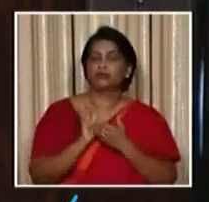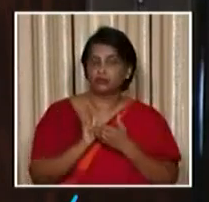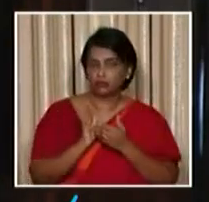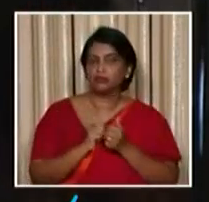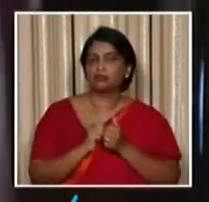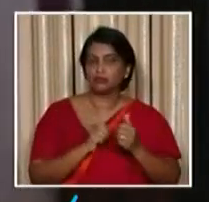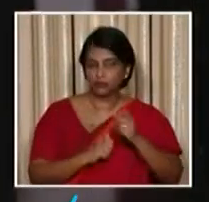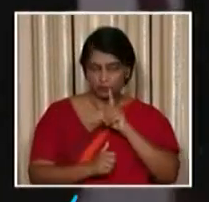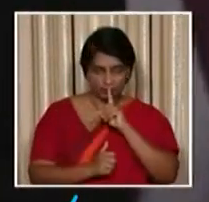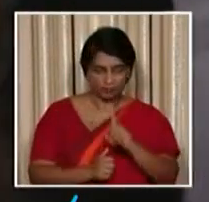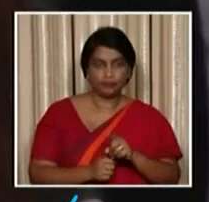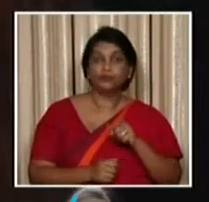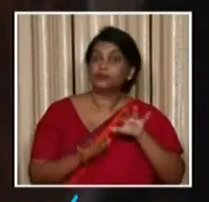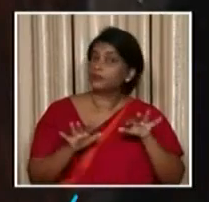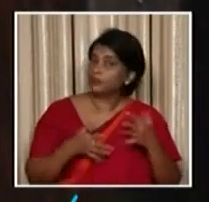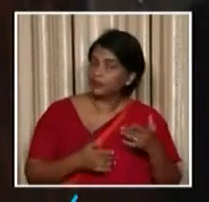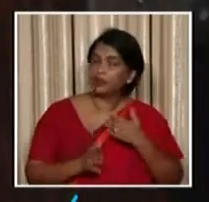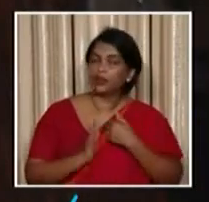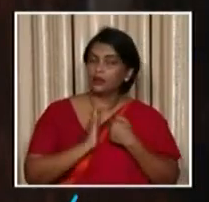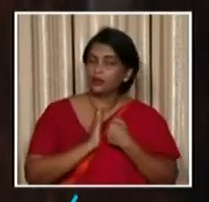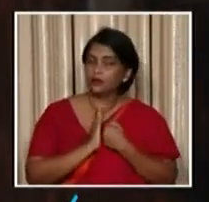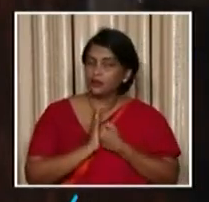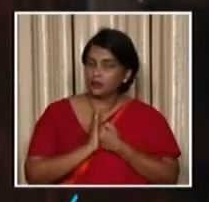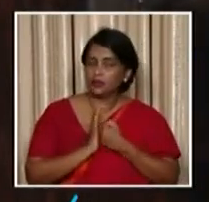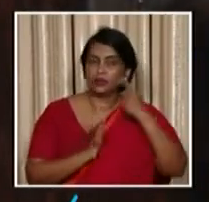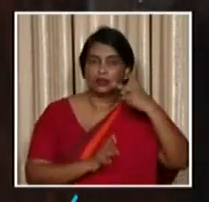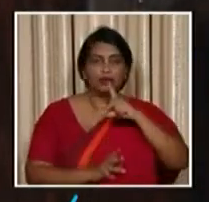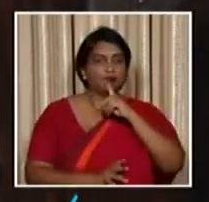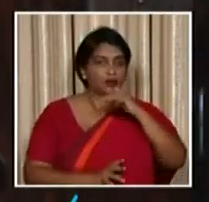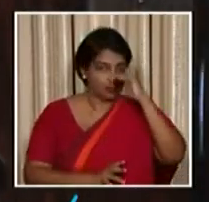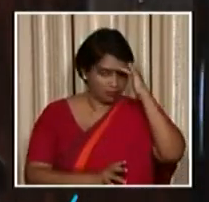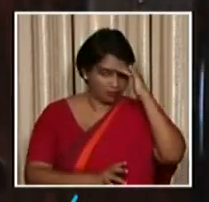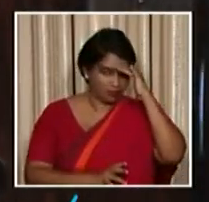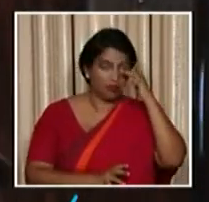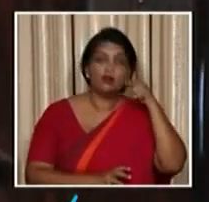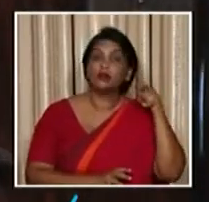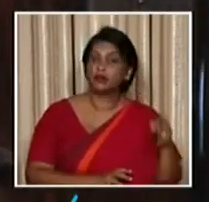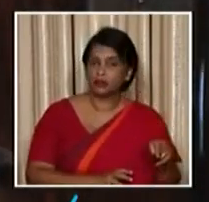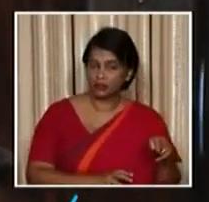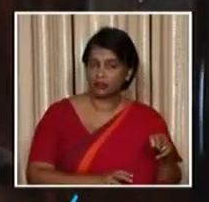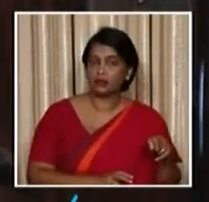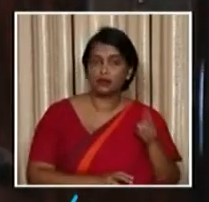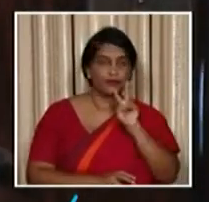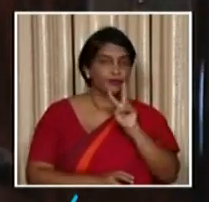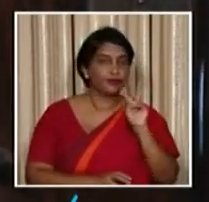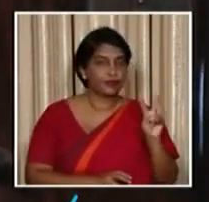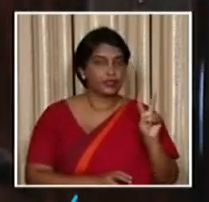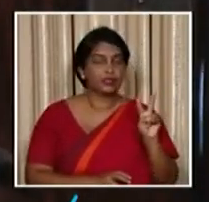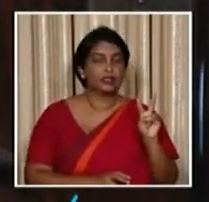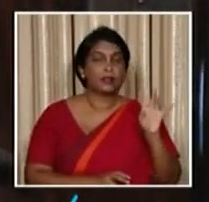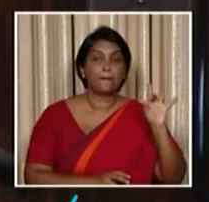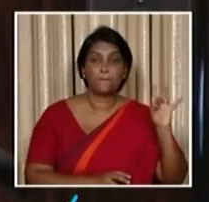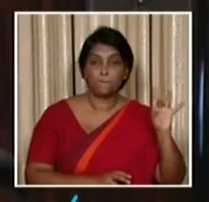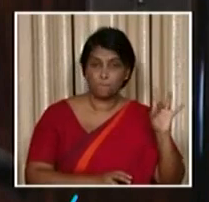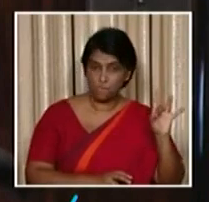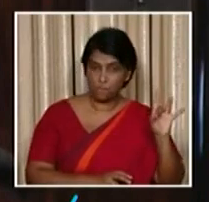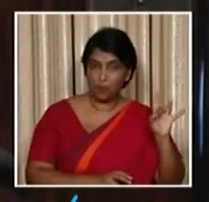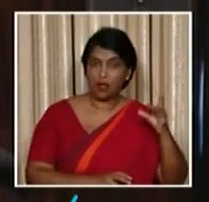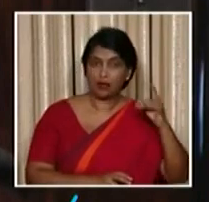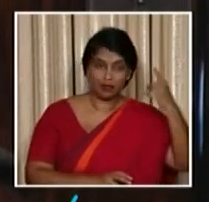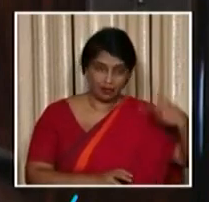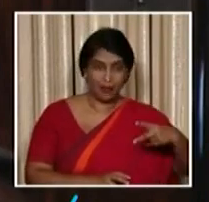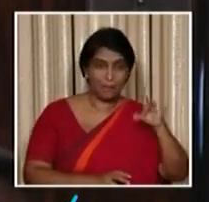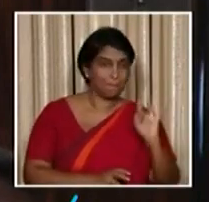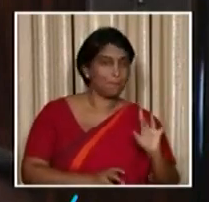යුතුයි කියලා කියන්න. එහෙම නැත්නම් ගරු නියෝජ්‍ය කතානායකතුමනි මේ 22 15 90 අංකයේ යටතේ